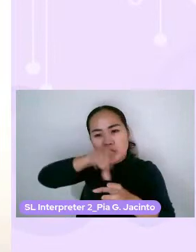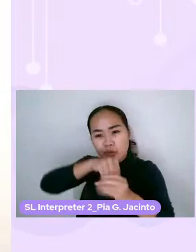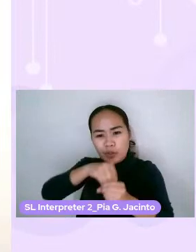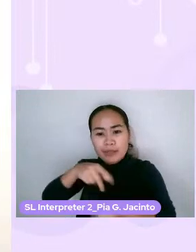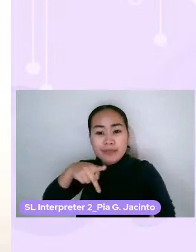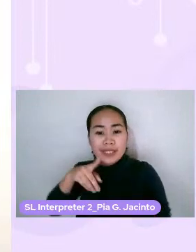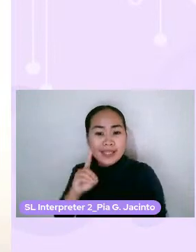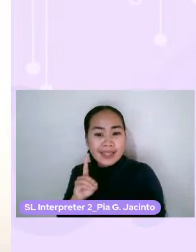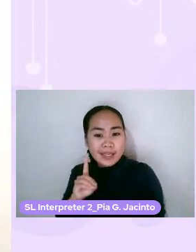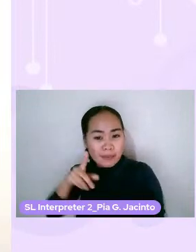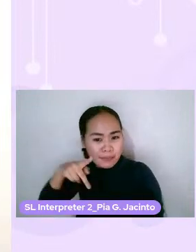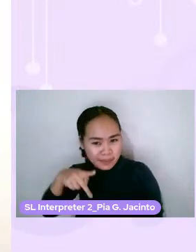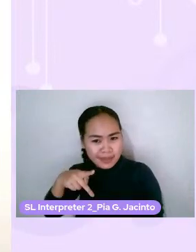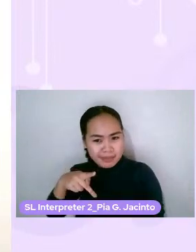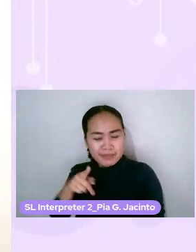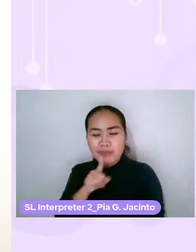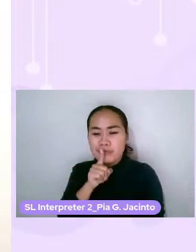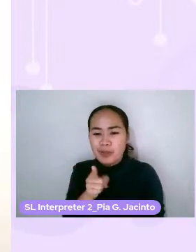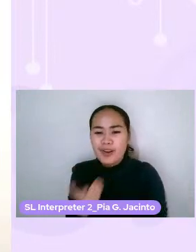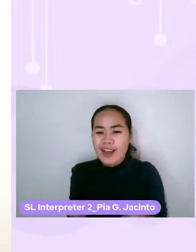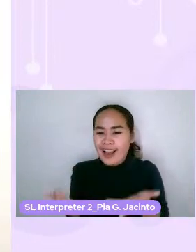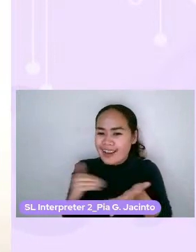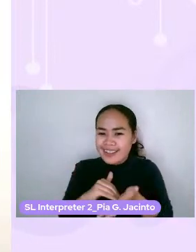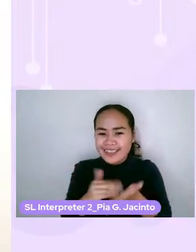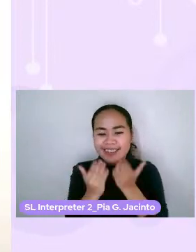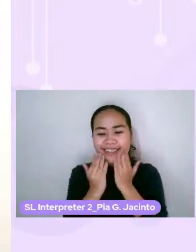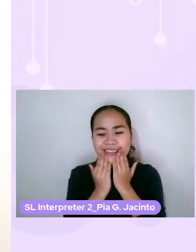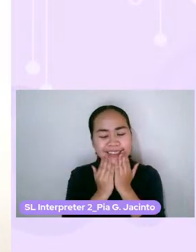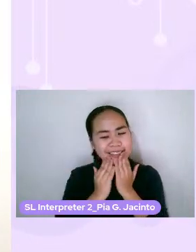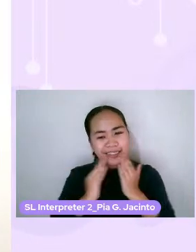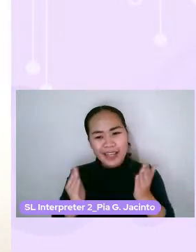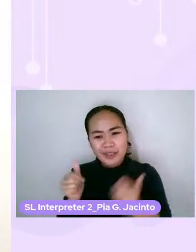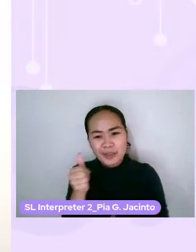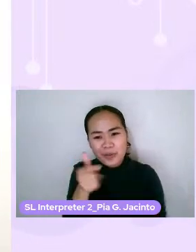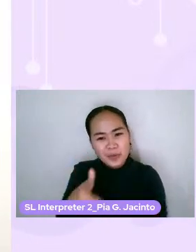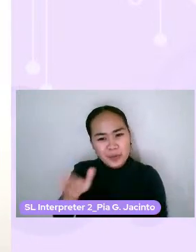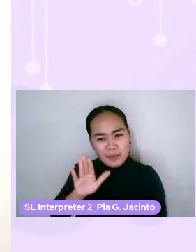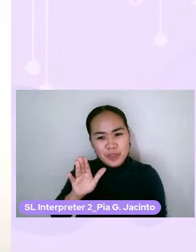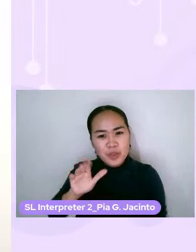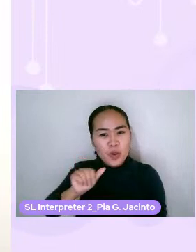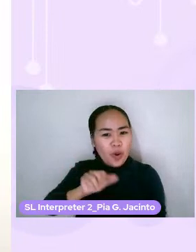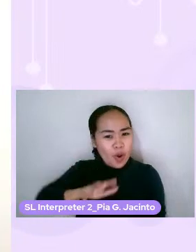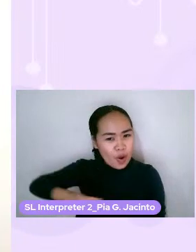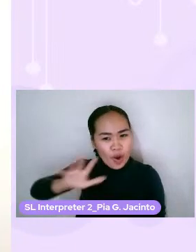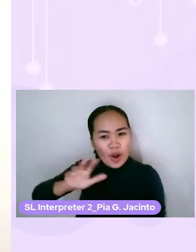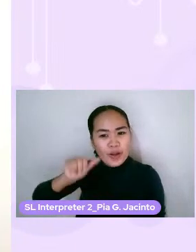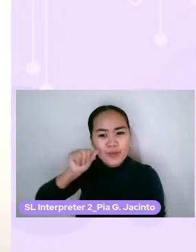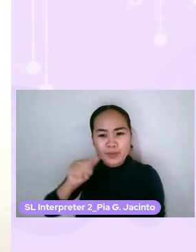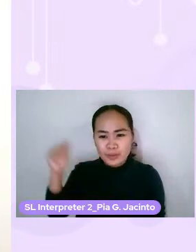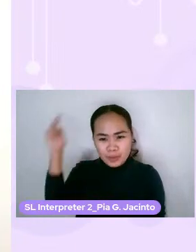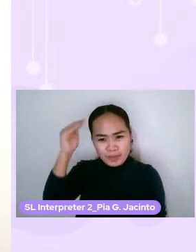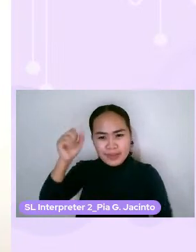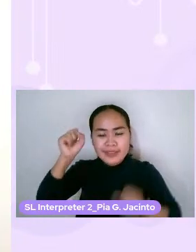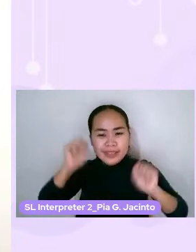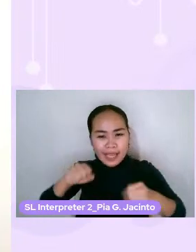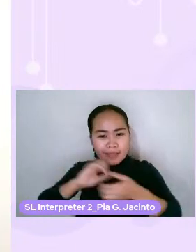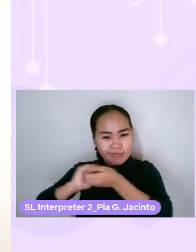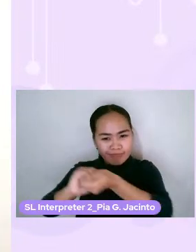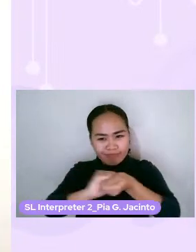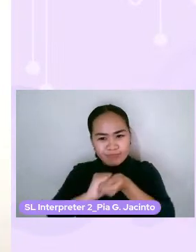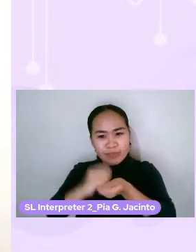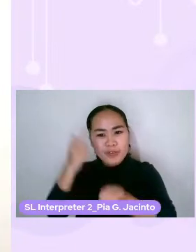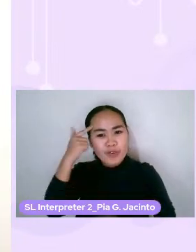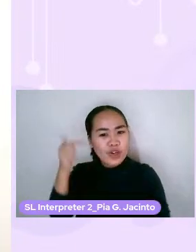Plan. Muli, maraming salamat, women and everyone. Let us work together towards gender equality and